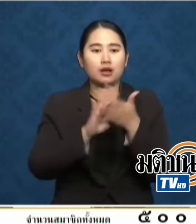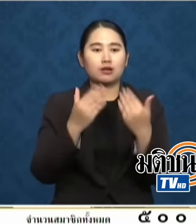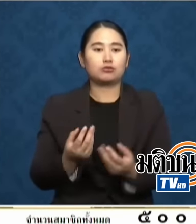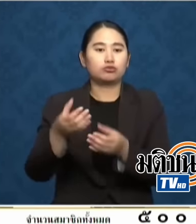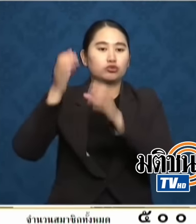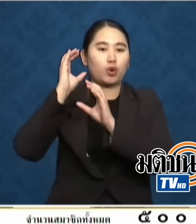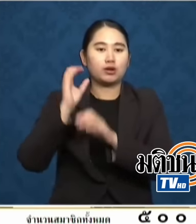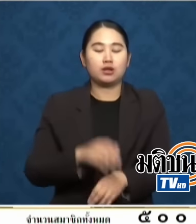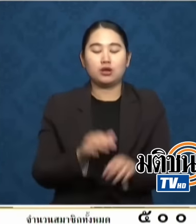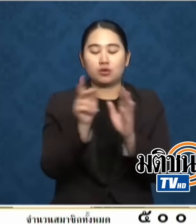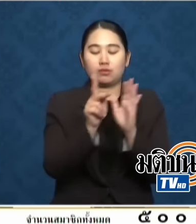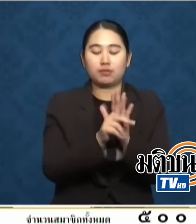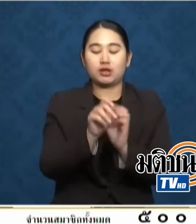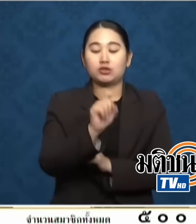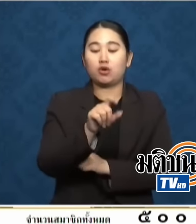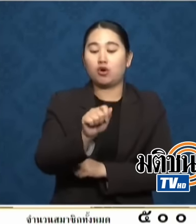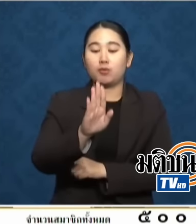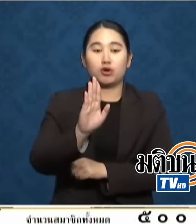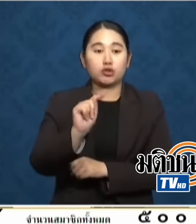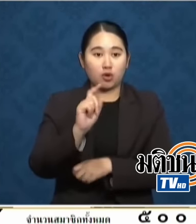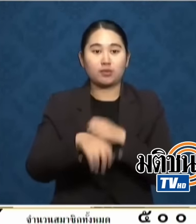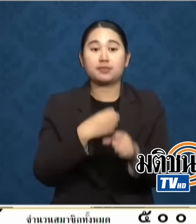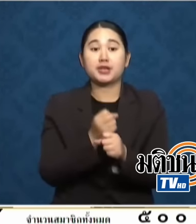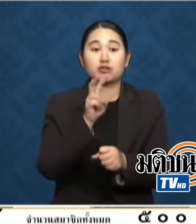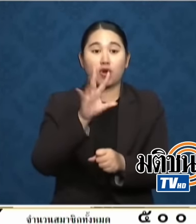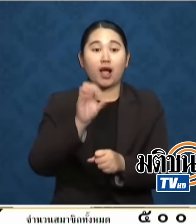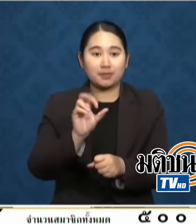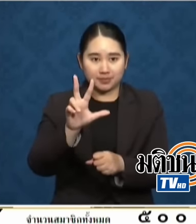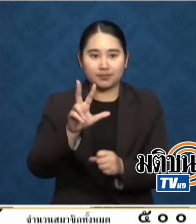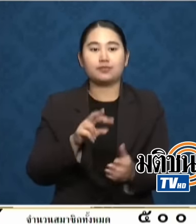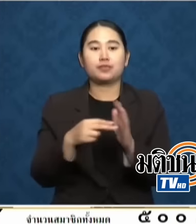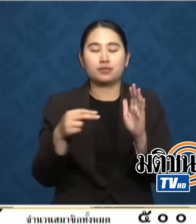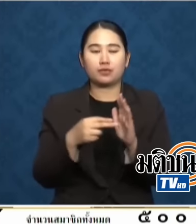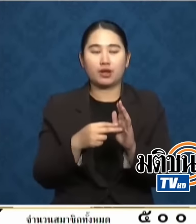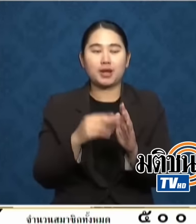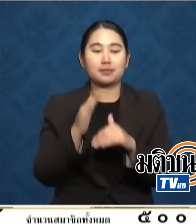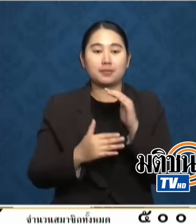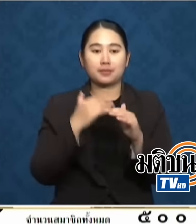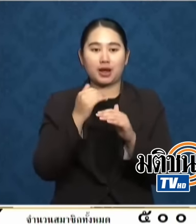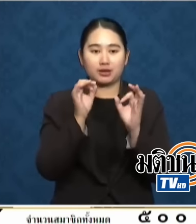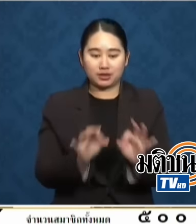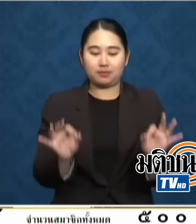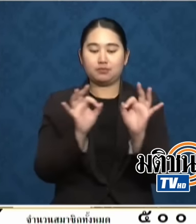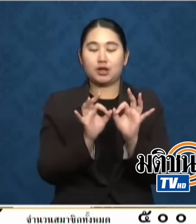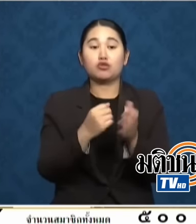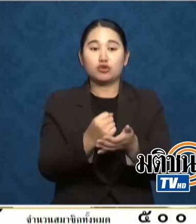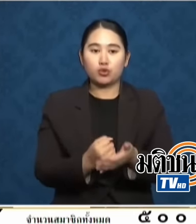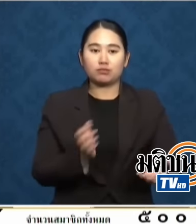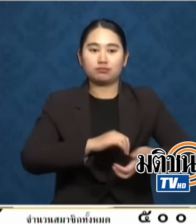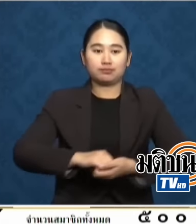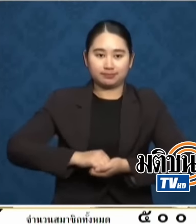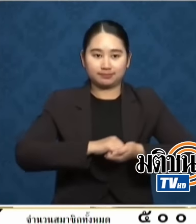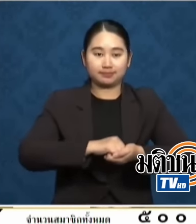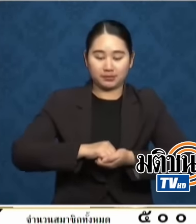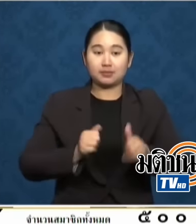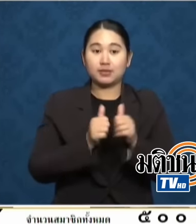ลับไปเป็นพรบ.สอบต.ปี2553 มันจะเป็นก้าวสำคัญให้เกิดความร่วมมือจากประชาช